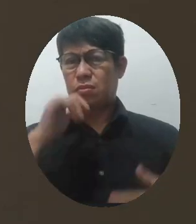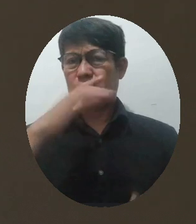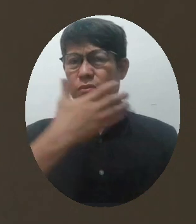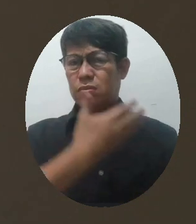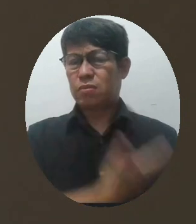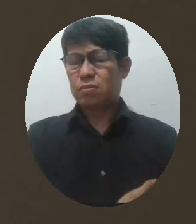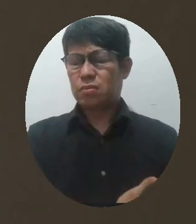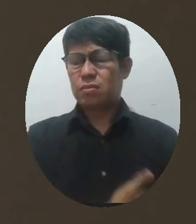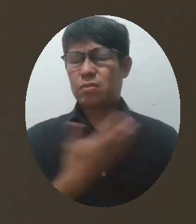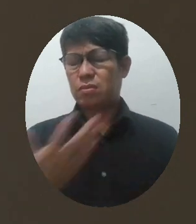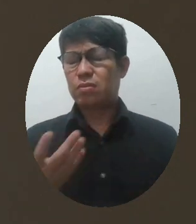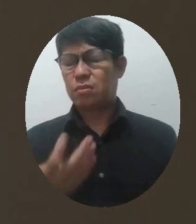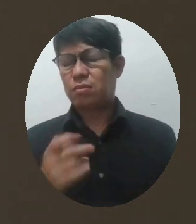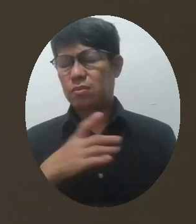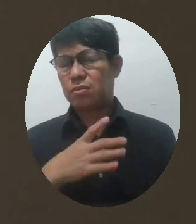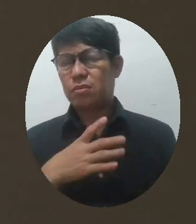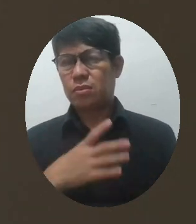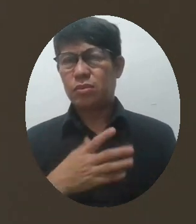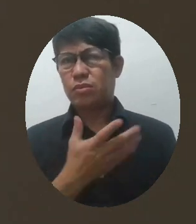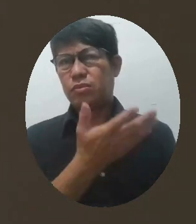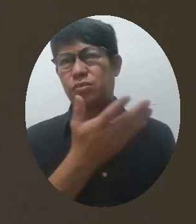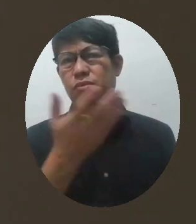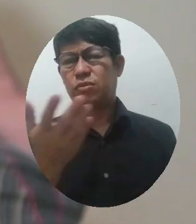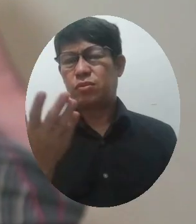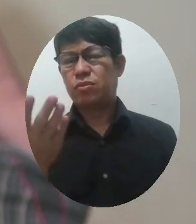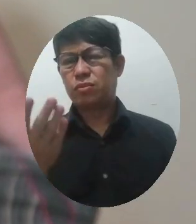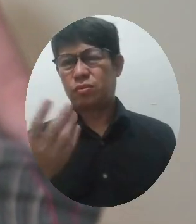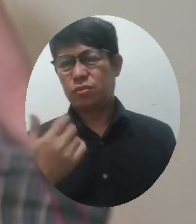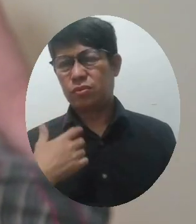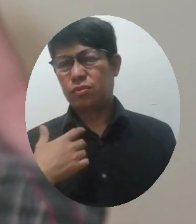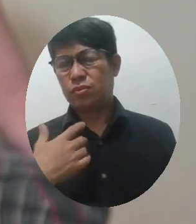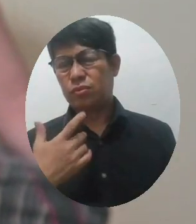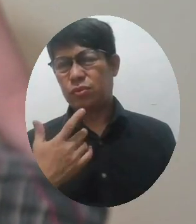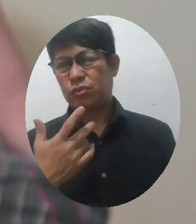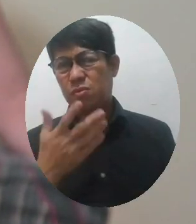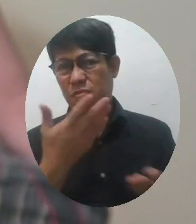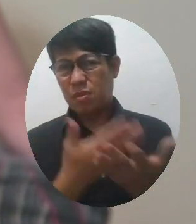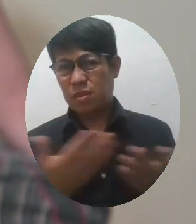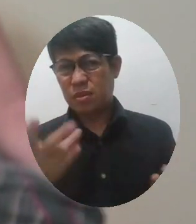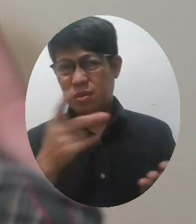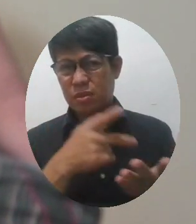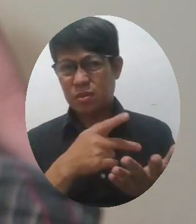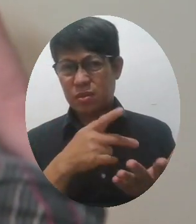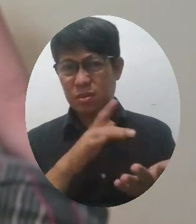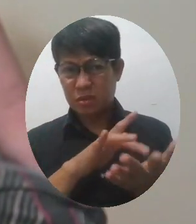tulong, na tulungan yung anak ko. Tulungan nilang bigyan makabili ng gamot.